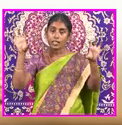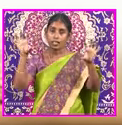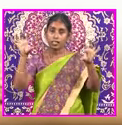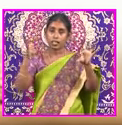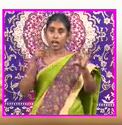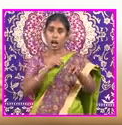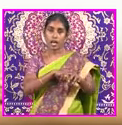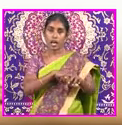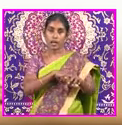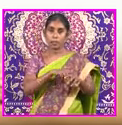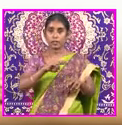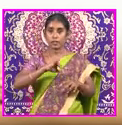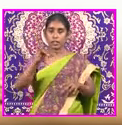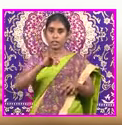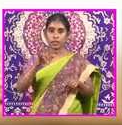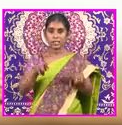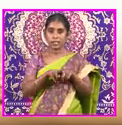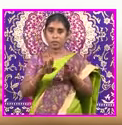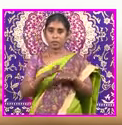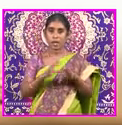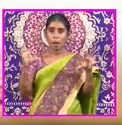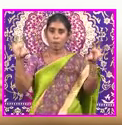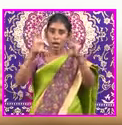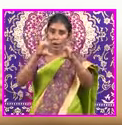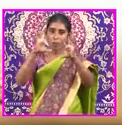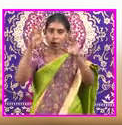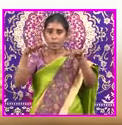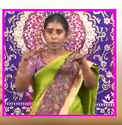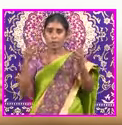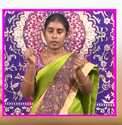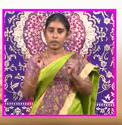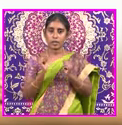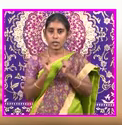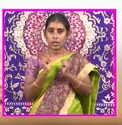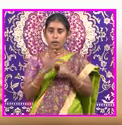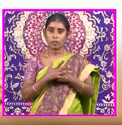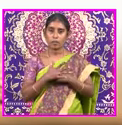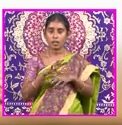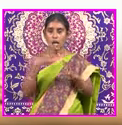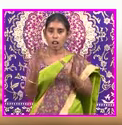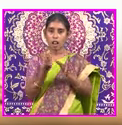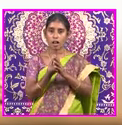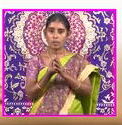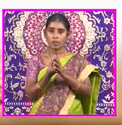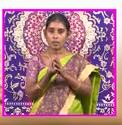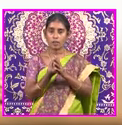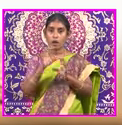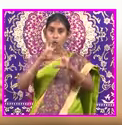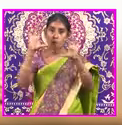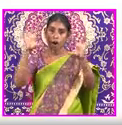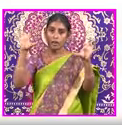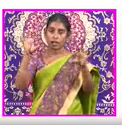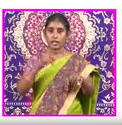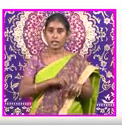ஒன்றுதான். உதாரணமாக மேகமூட்டம், மழைப்பொழிவு, வெப்பநிலை, ஈரப்பதம் அனைத்துமே வானிலைக்கும் காலநிலைக்கும் பொதுவான